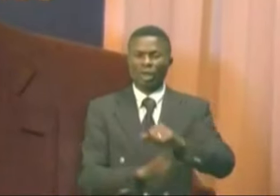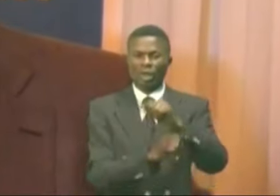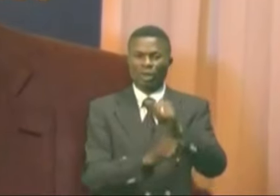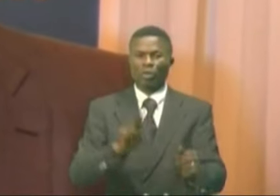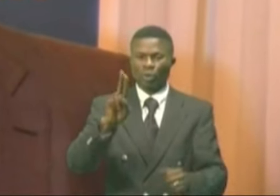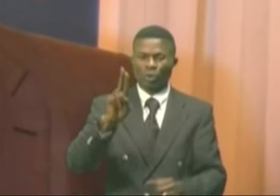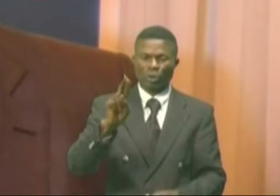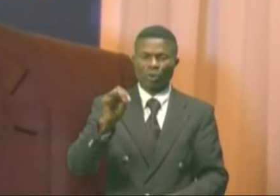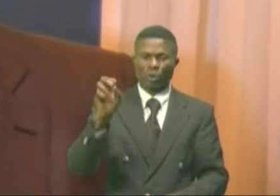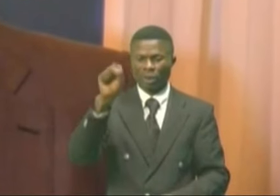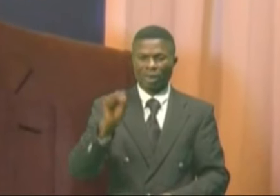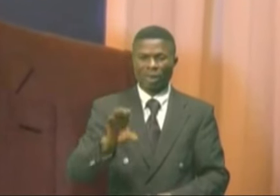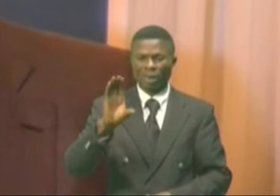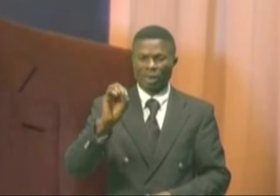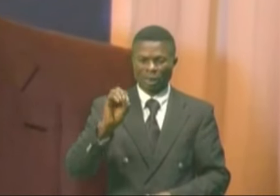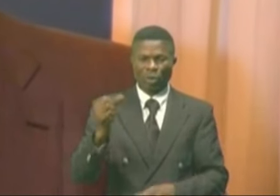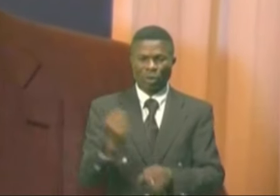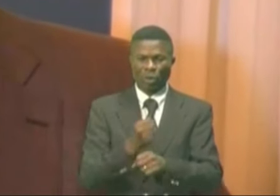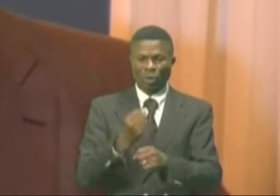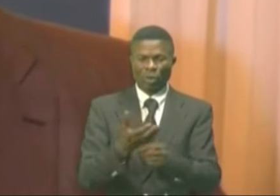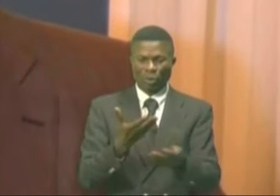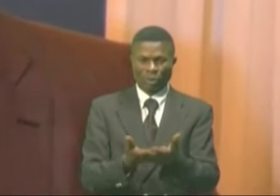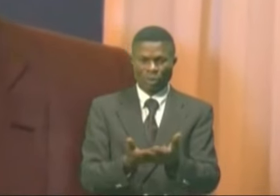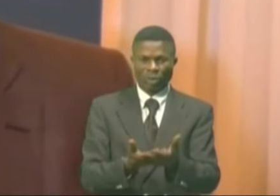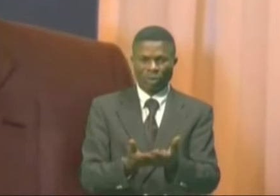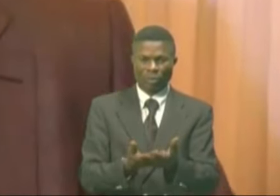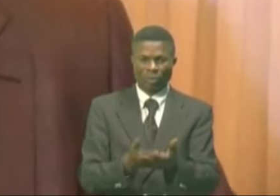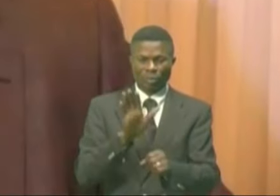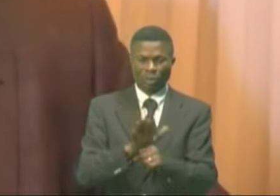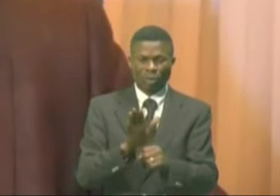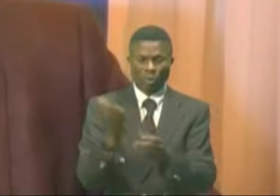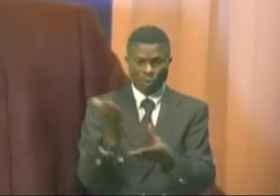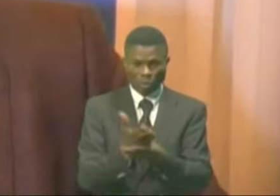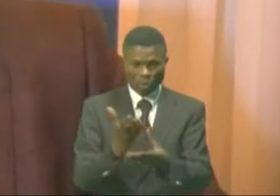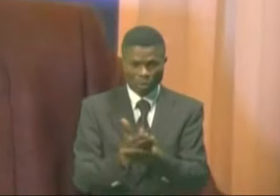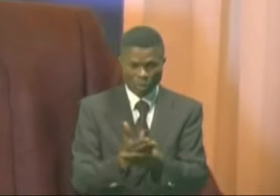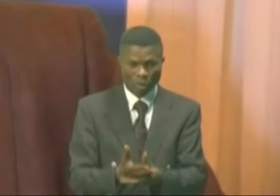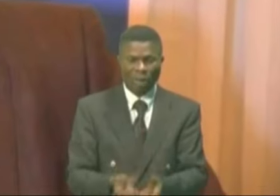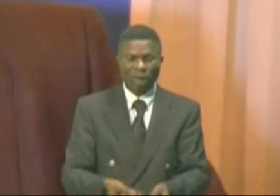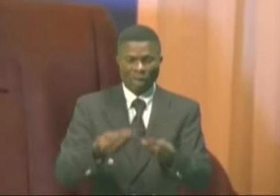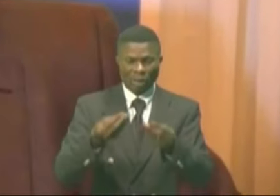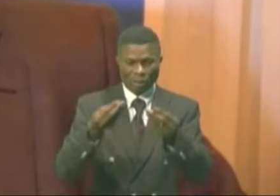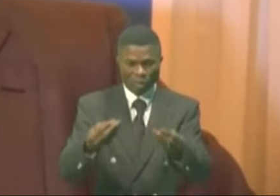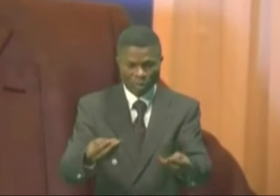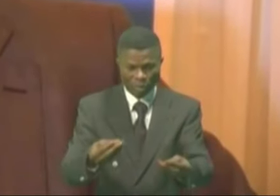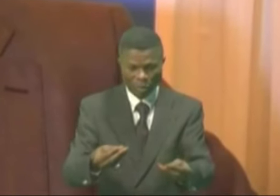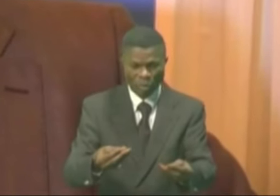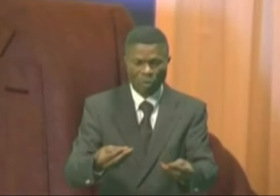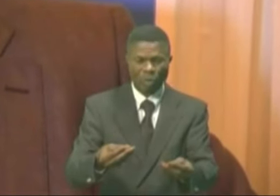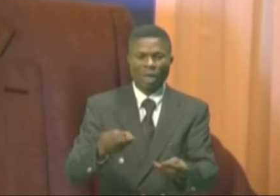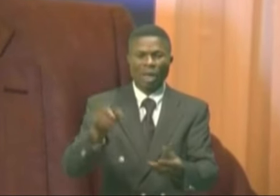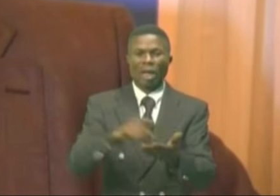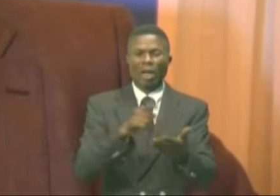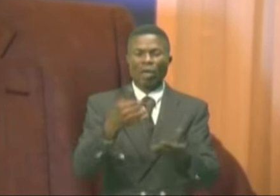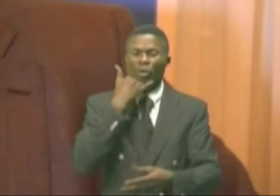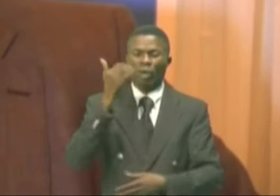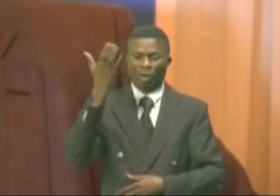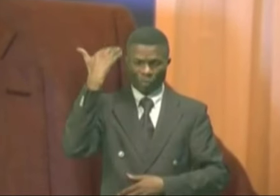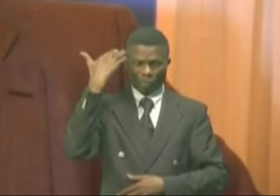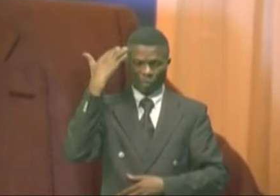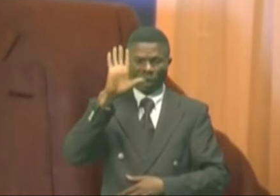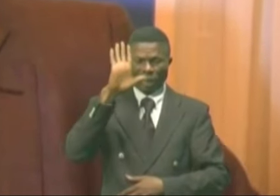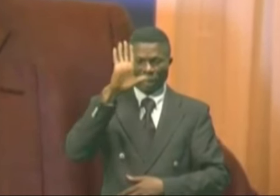Nous avons pu dérouler donc une série de modules qui va être complétée durant les 5